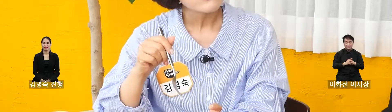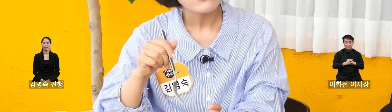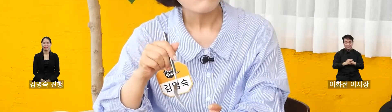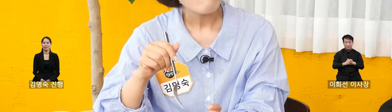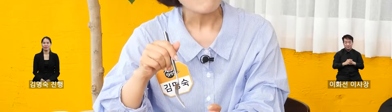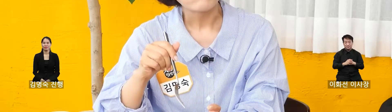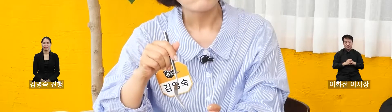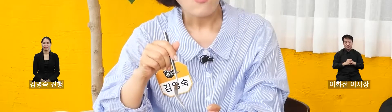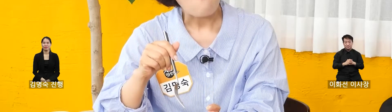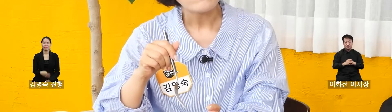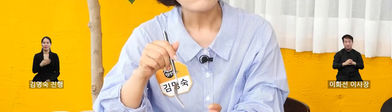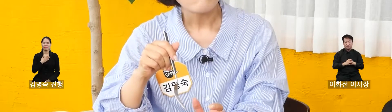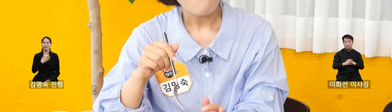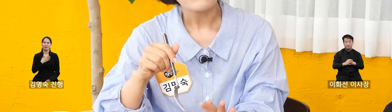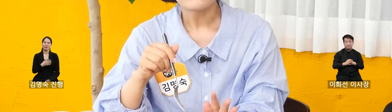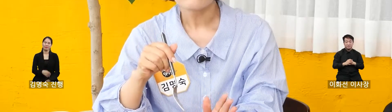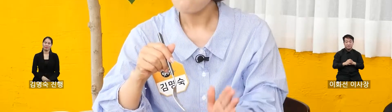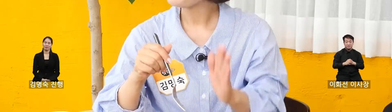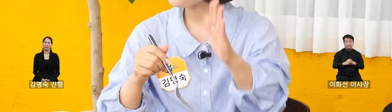자 근데 제가